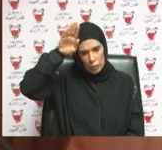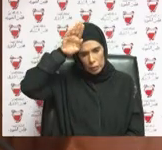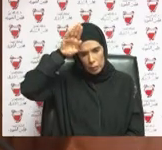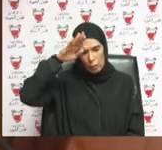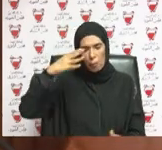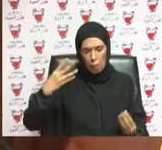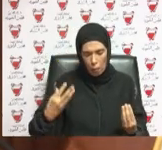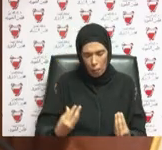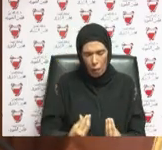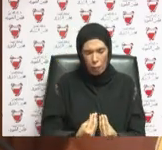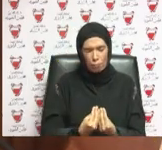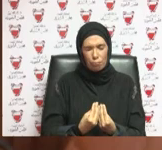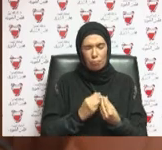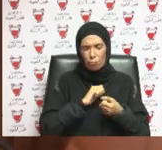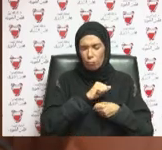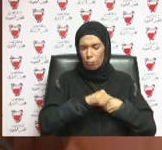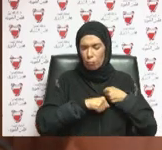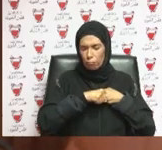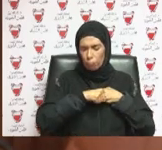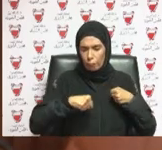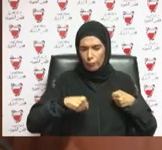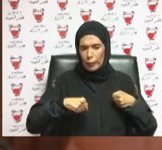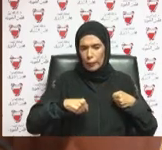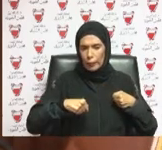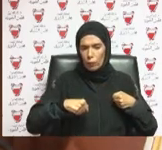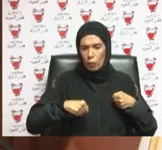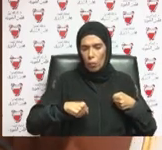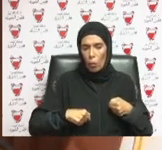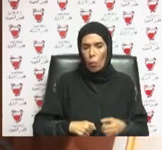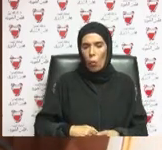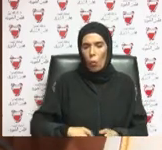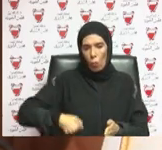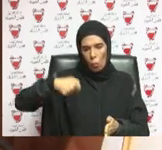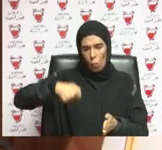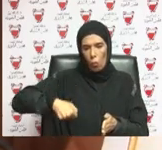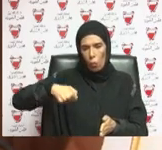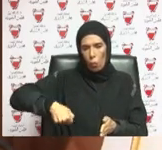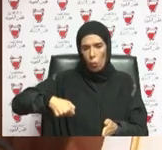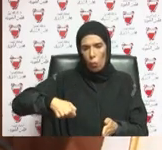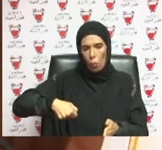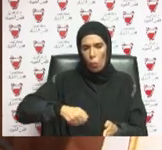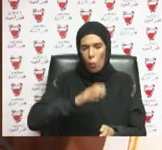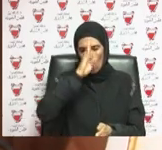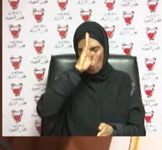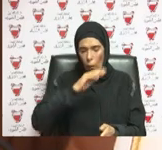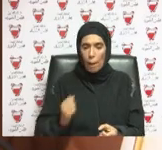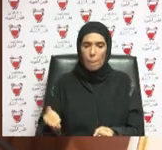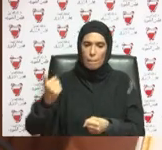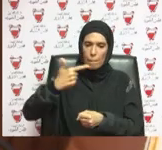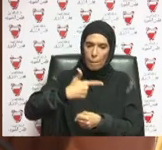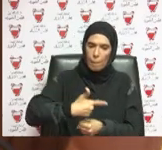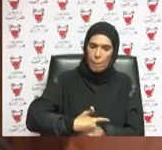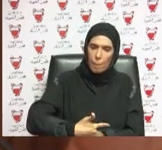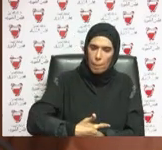ونواسيه في مصابه، ونعزي سمو ولي العهد نائب